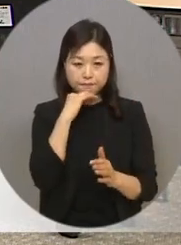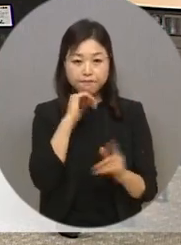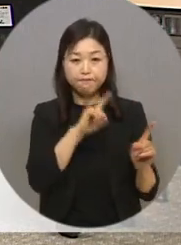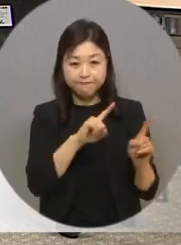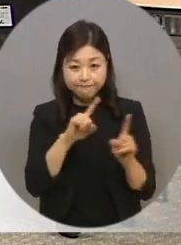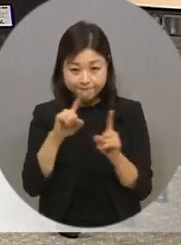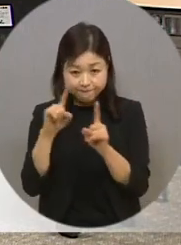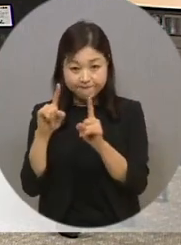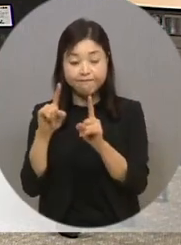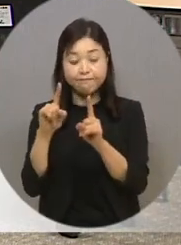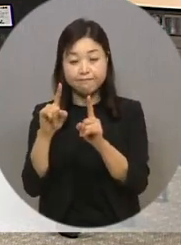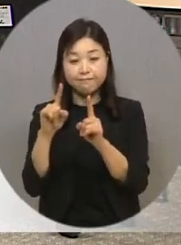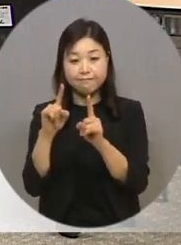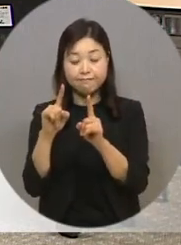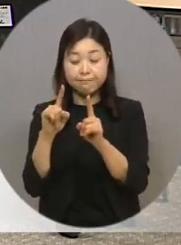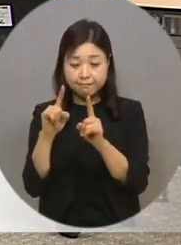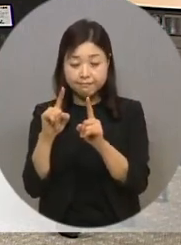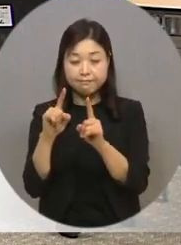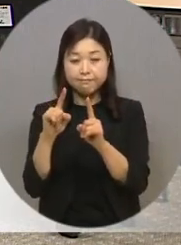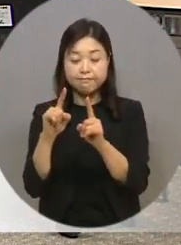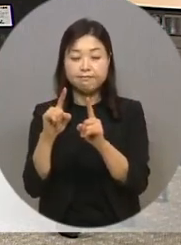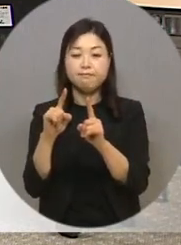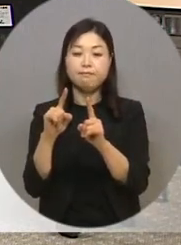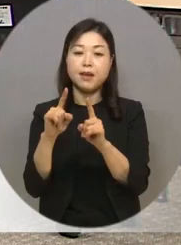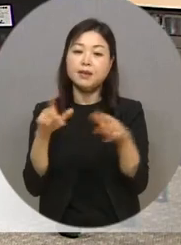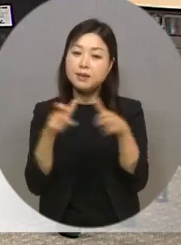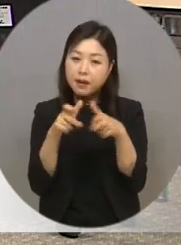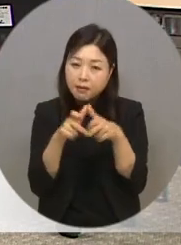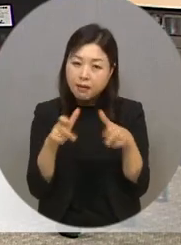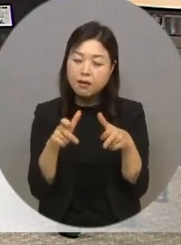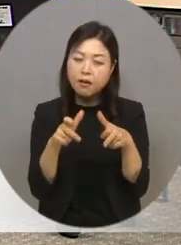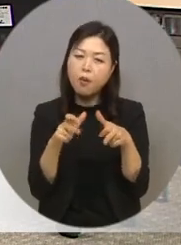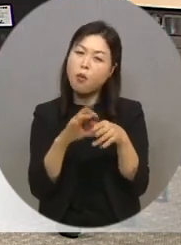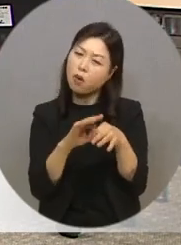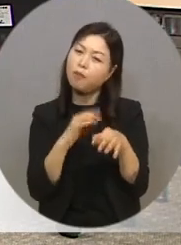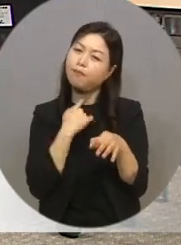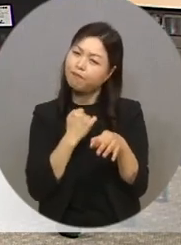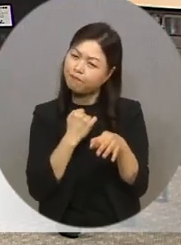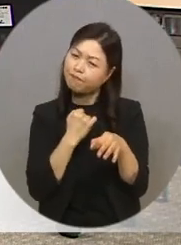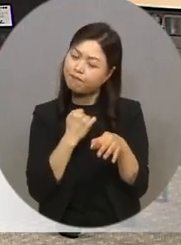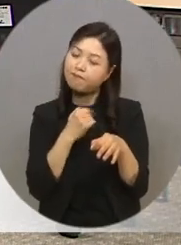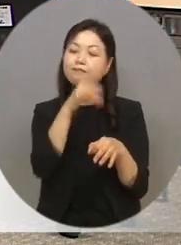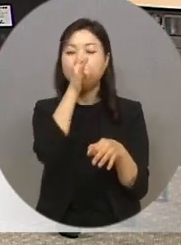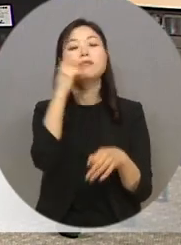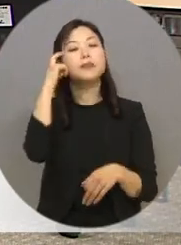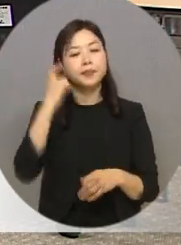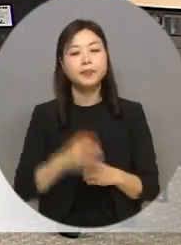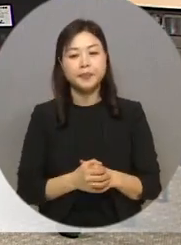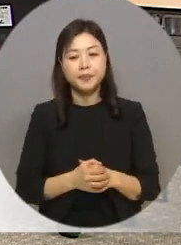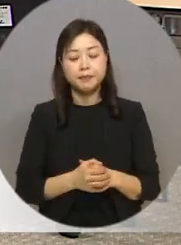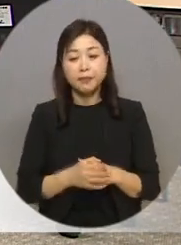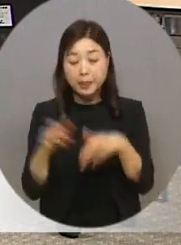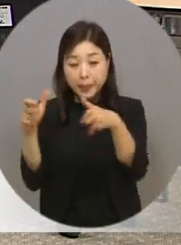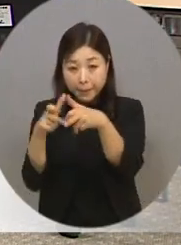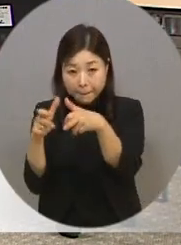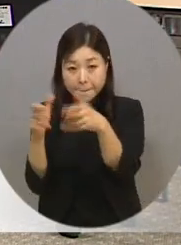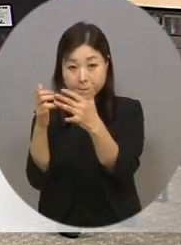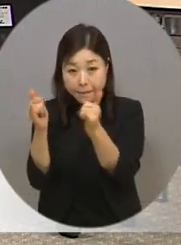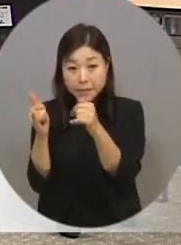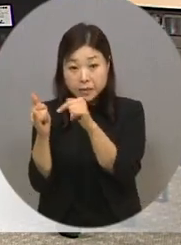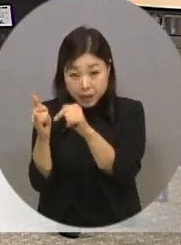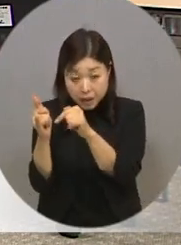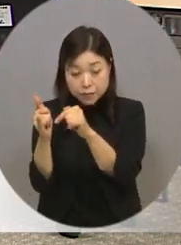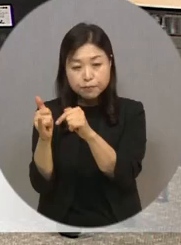들어서 늙어가면서 장애라는 것을 겪을 수가 있다고 생각을 해요. 그래서 이런 장애를 가지고 계신